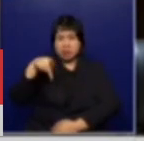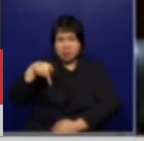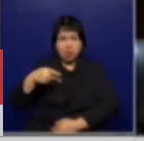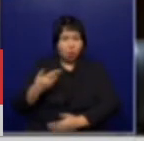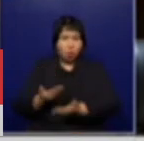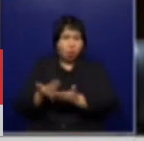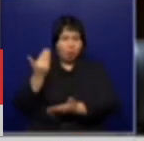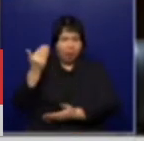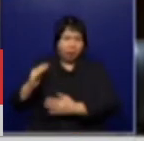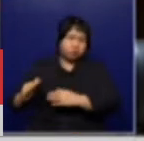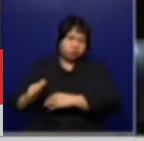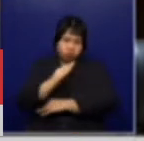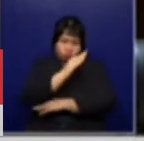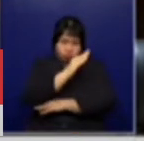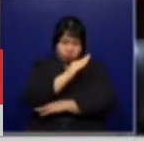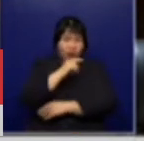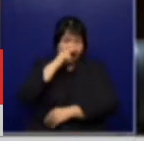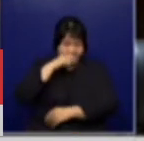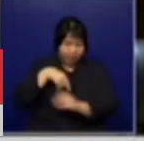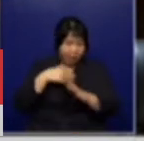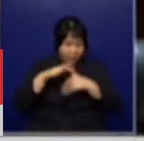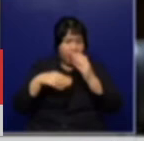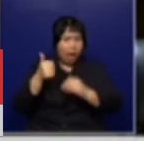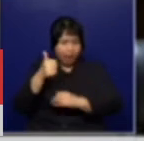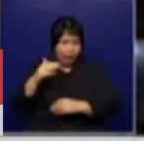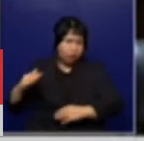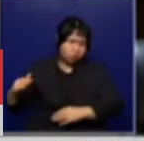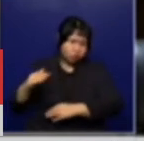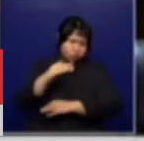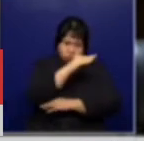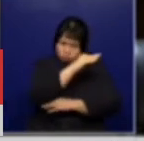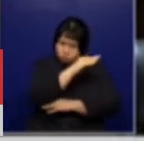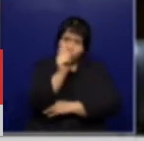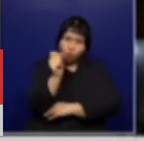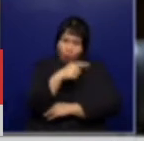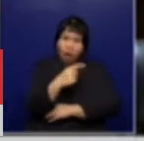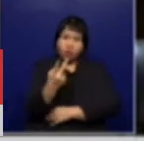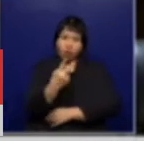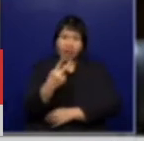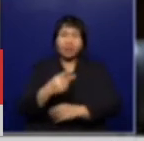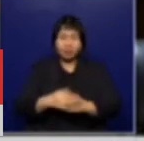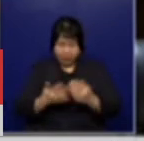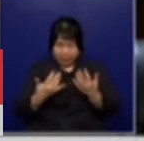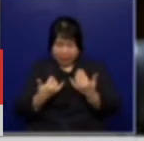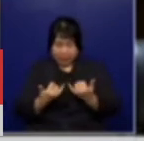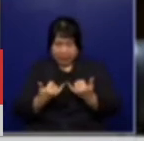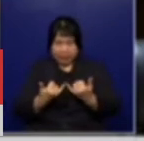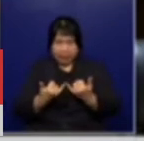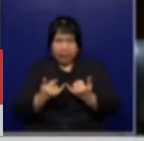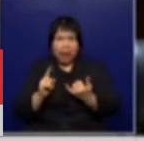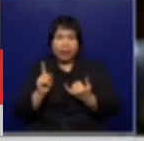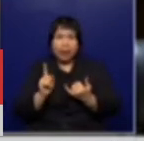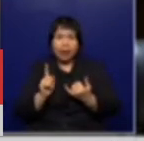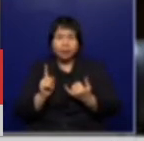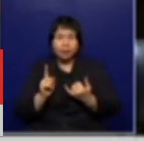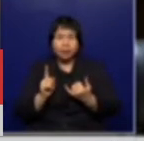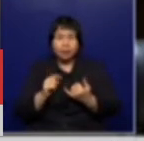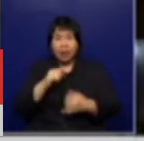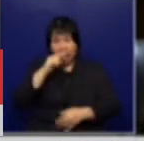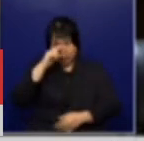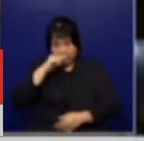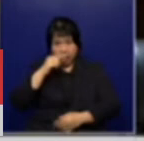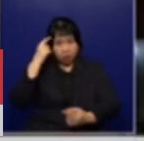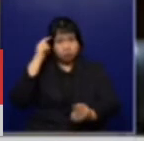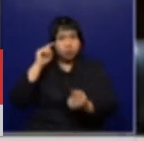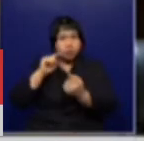ประเทศไทยก็พัฒนาเศรษฐกิจประเทศจนสามารถแซง2ประเทศนี้ได้ เราเคยไปไกลถึงขนาดที่ว่าตั้งเป้าหมาย